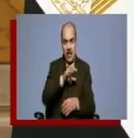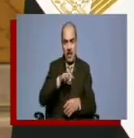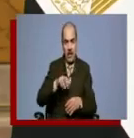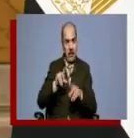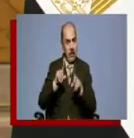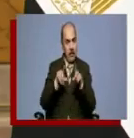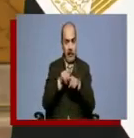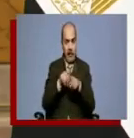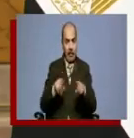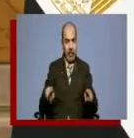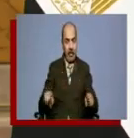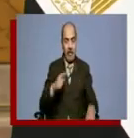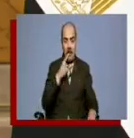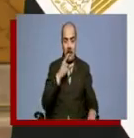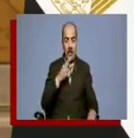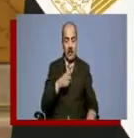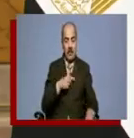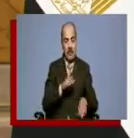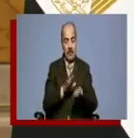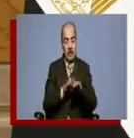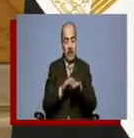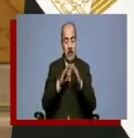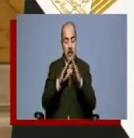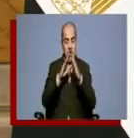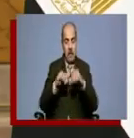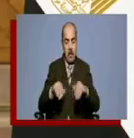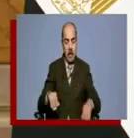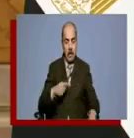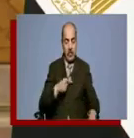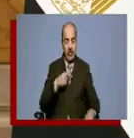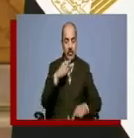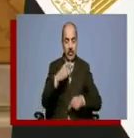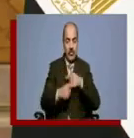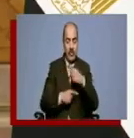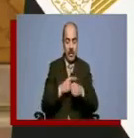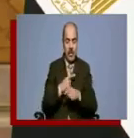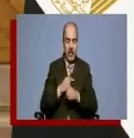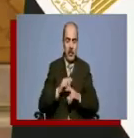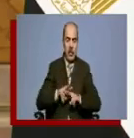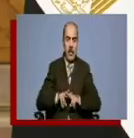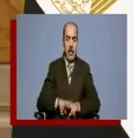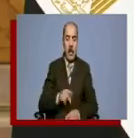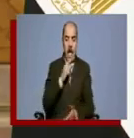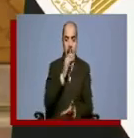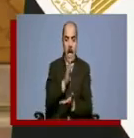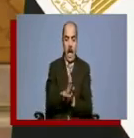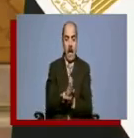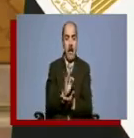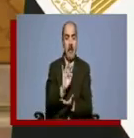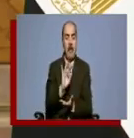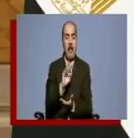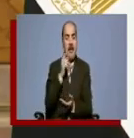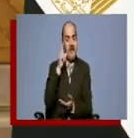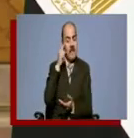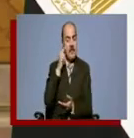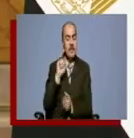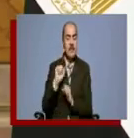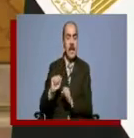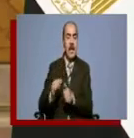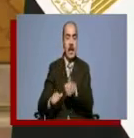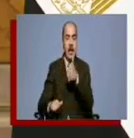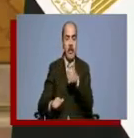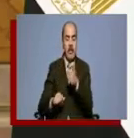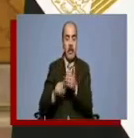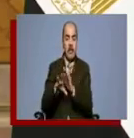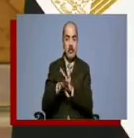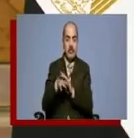ومليون واحد مره واحده الليم موجودين في رفح وجنوب قطاع غزه لا هو القصه كمان مش عايز يخليهم في جنوب قطاع غزه